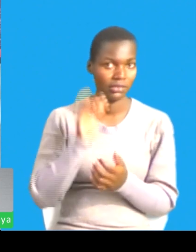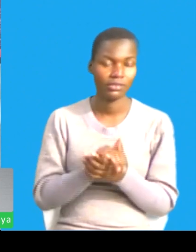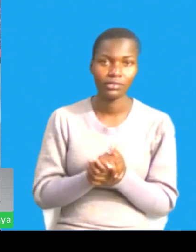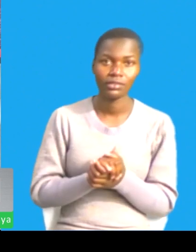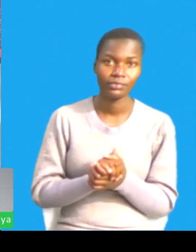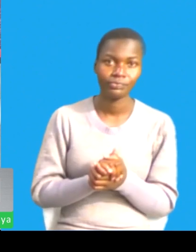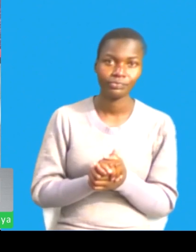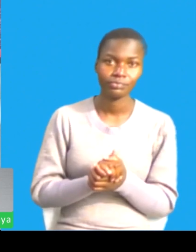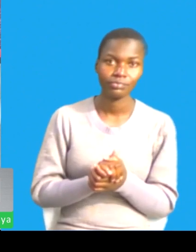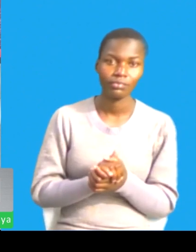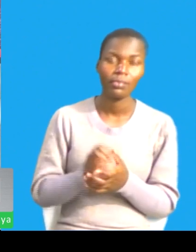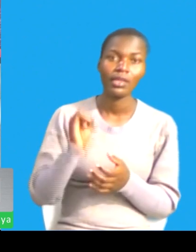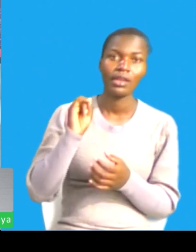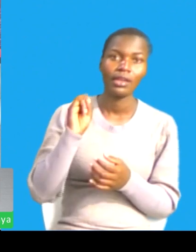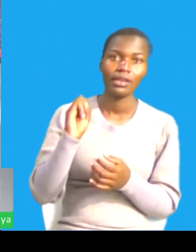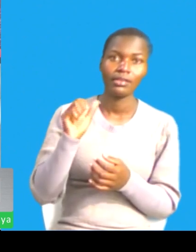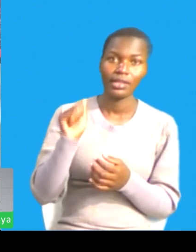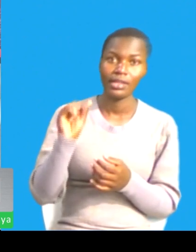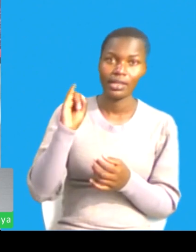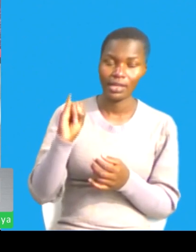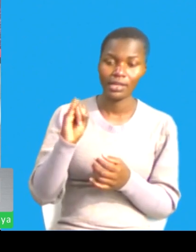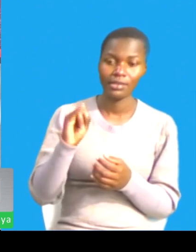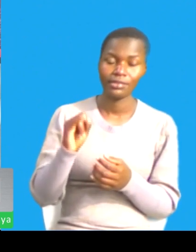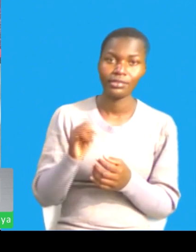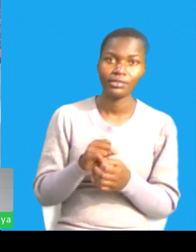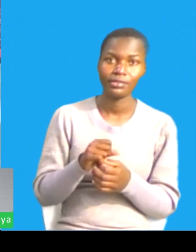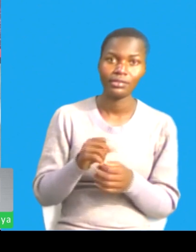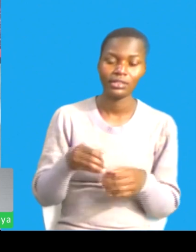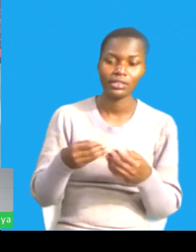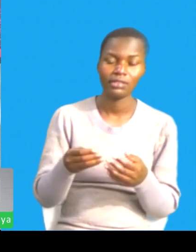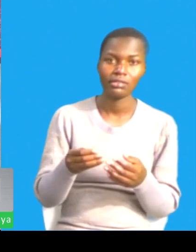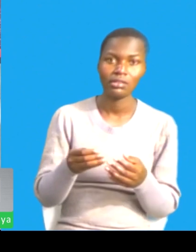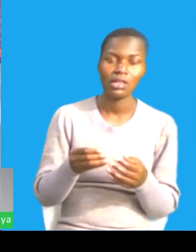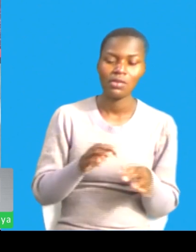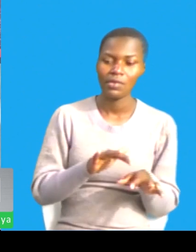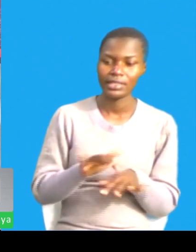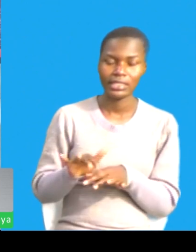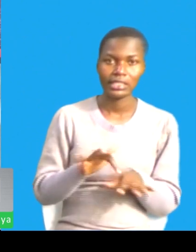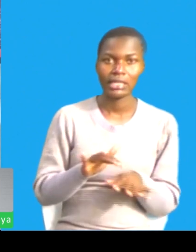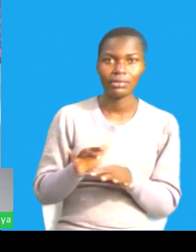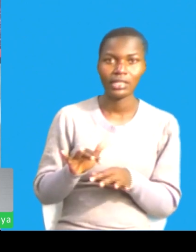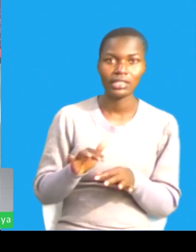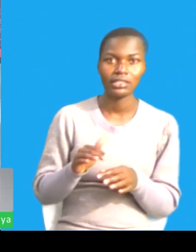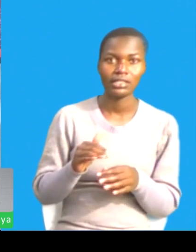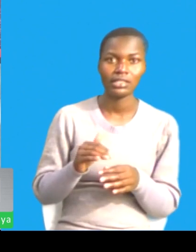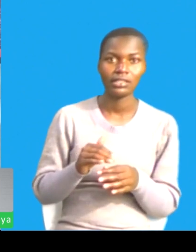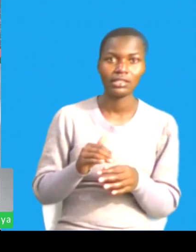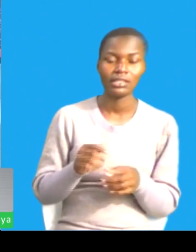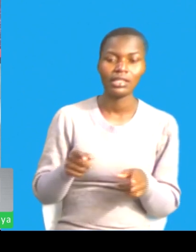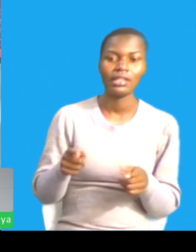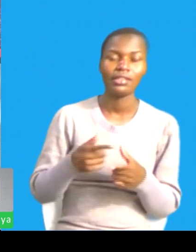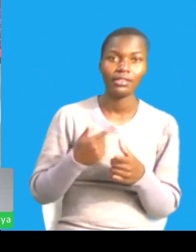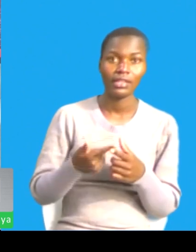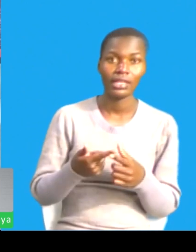vitu. AI itafika mahali ni kama vile tulikuwa na typewriters na zikareplacewa na computers. Kuna watu walikuwa wanafanya typing,